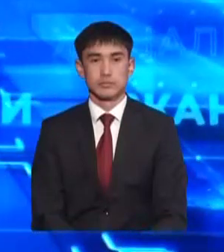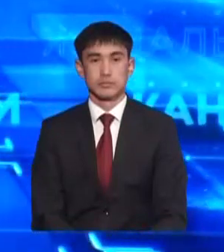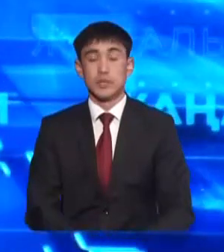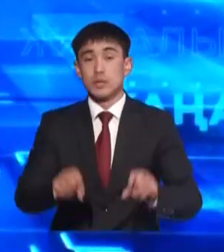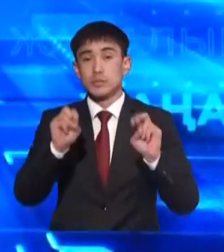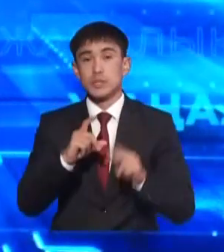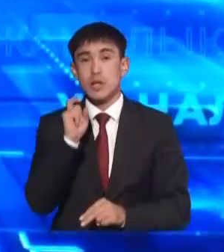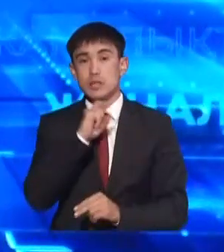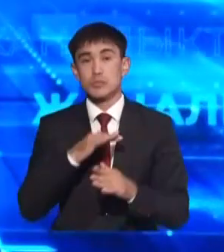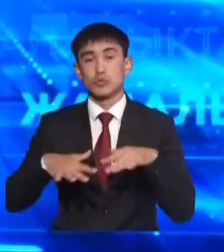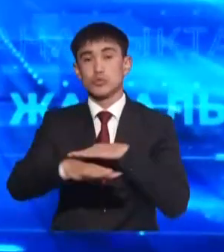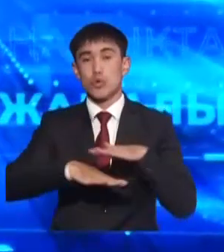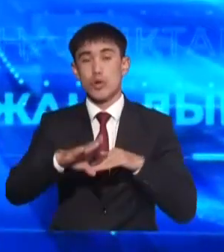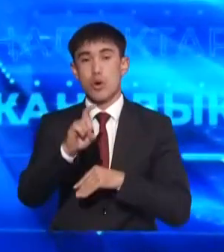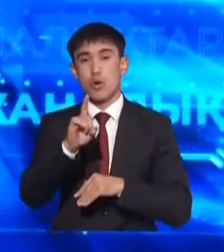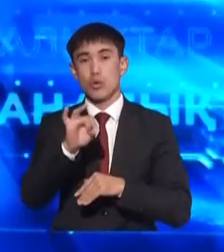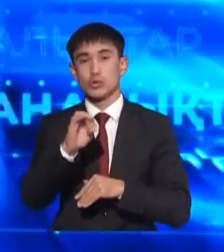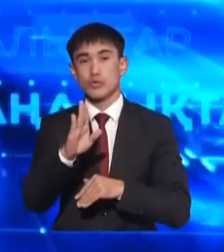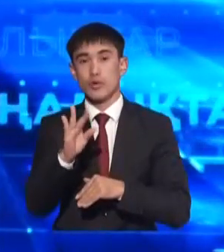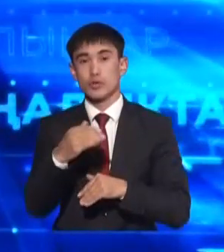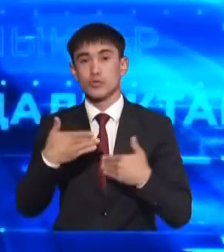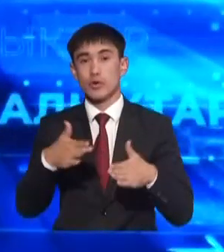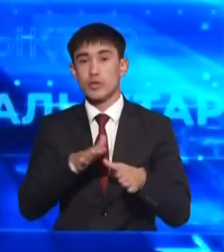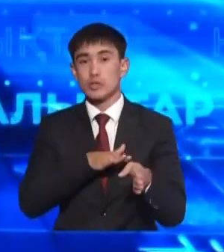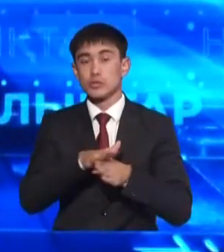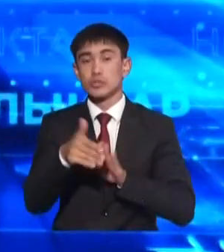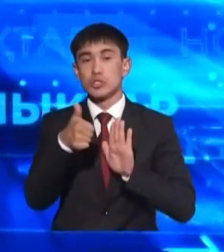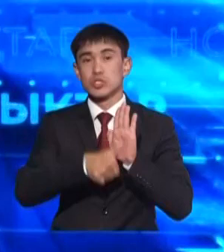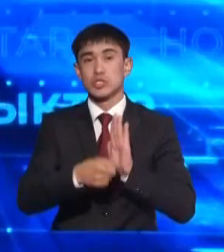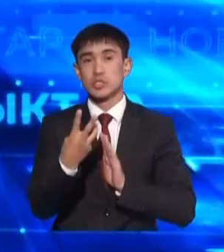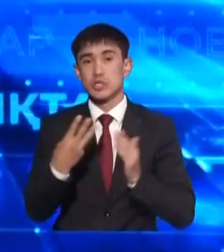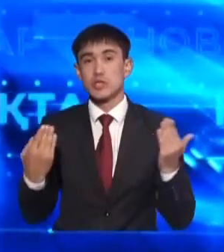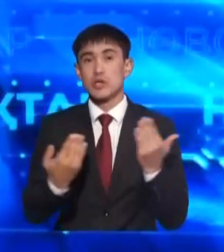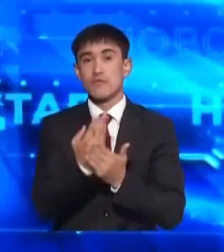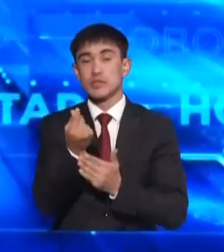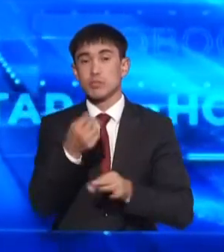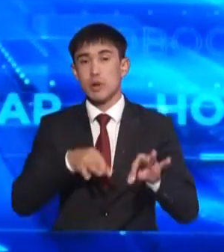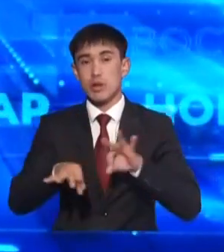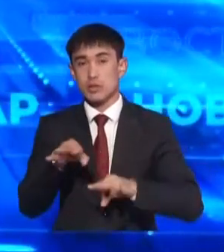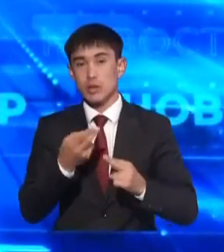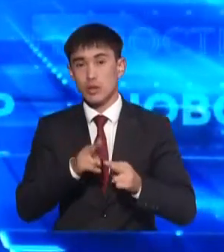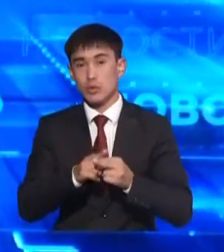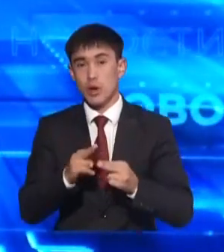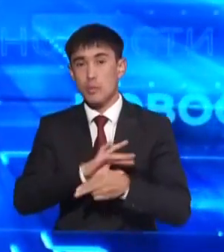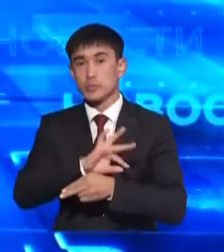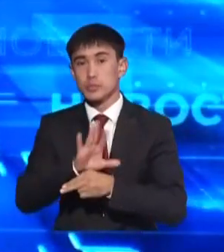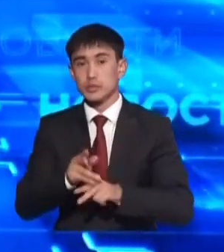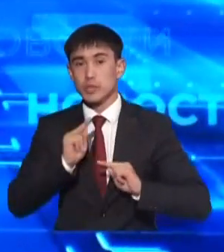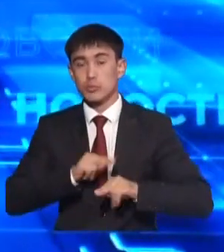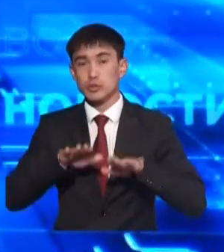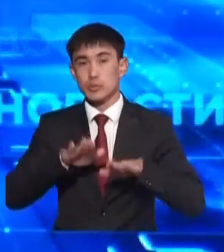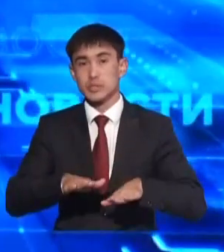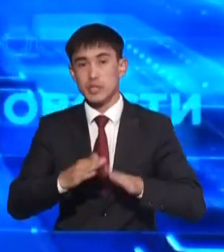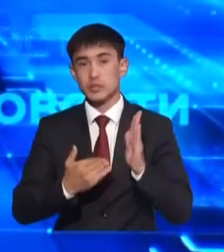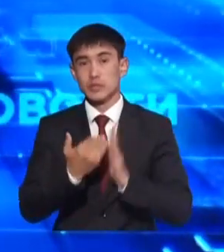В специальной экономической зоне Хургос «Восточные ворота» реализуются 63 инвестиционных проекта, которые